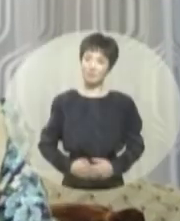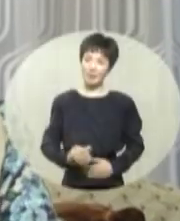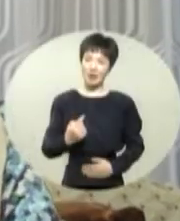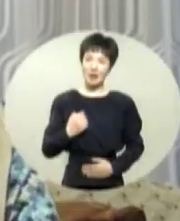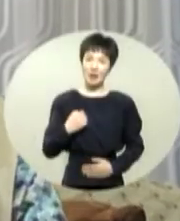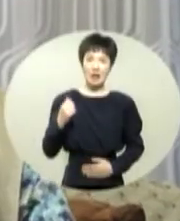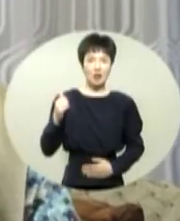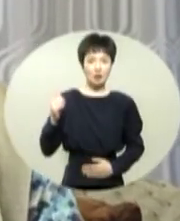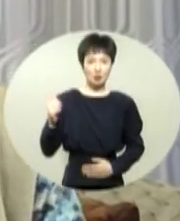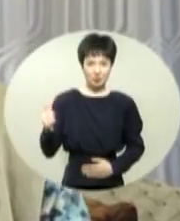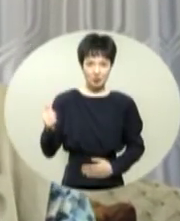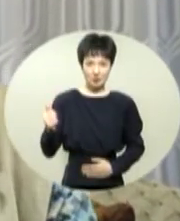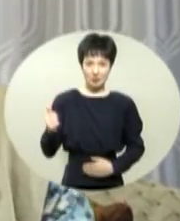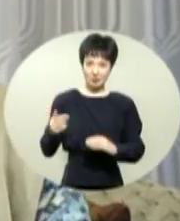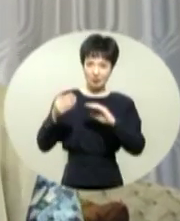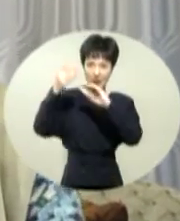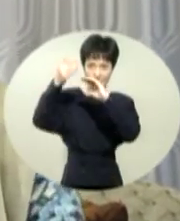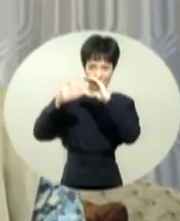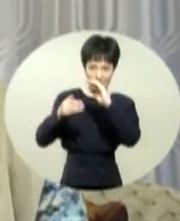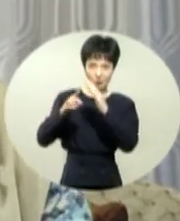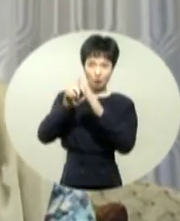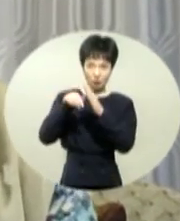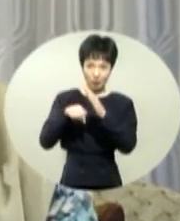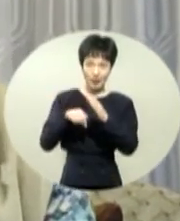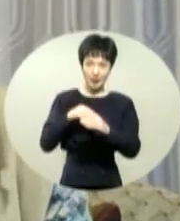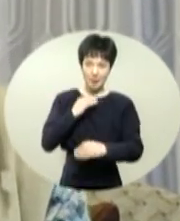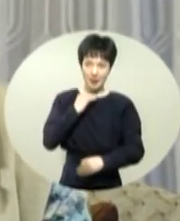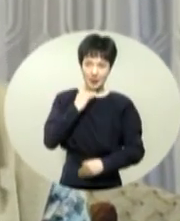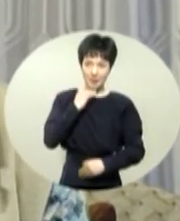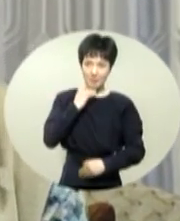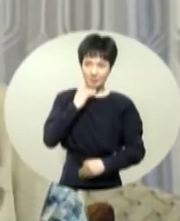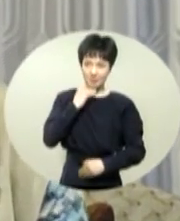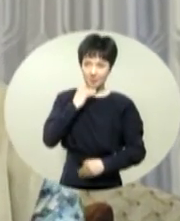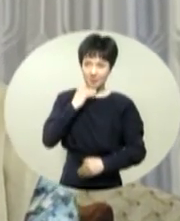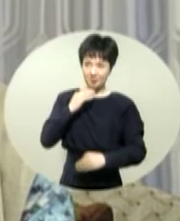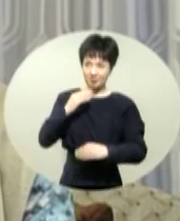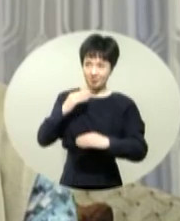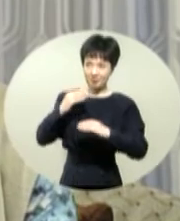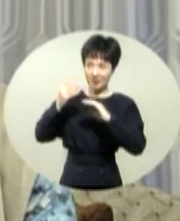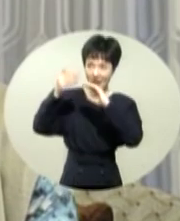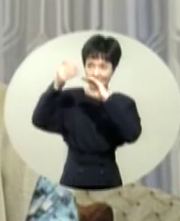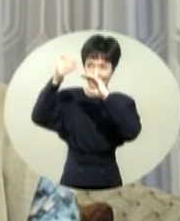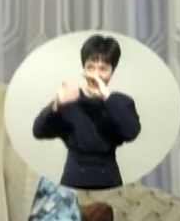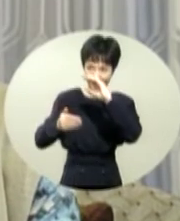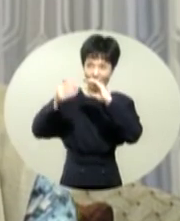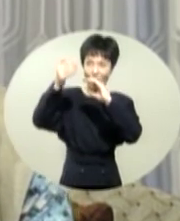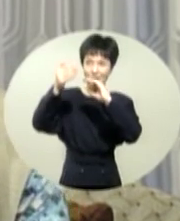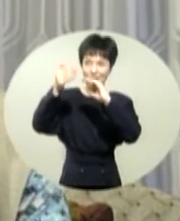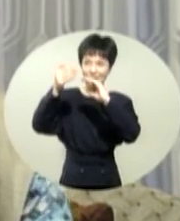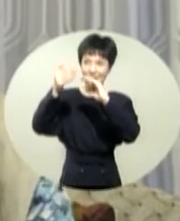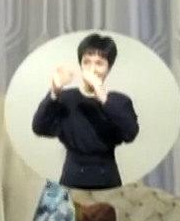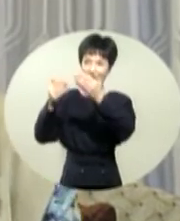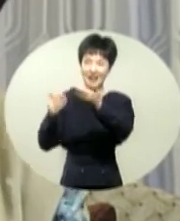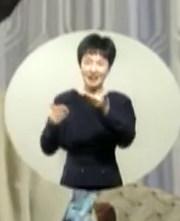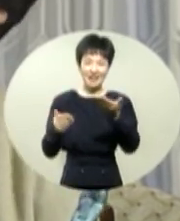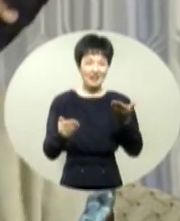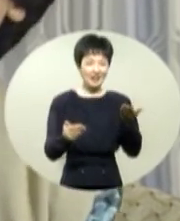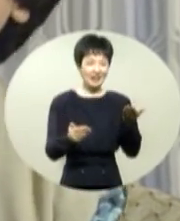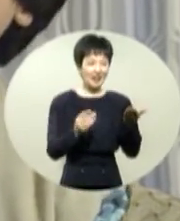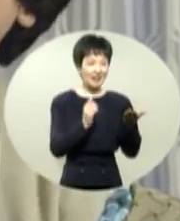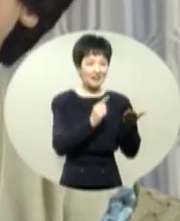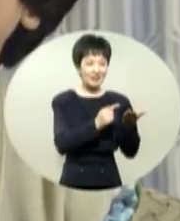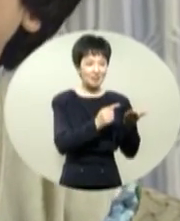粘りに粘って一つのシャッターを押す、そういう感じがします。ですからできてきた写真